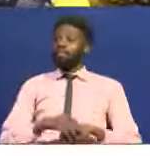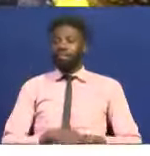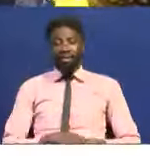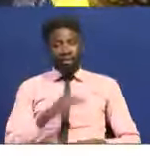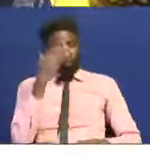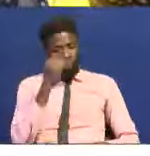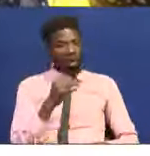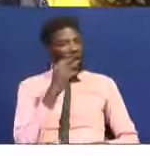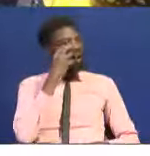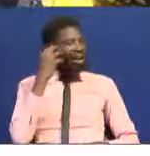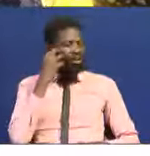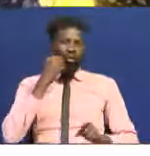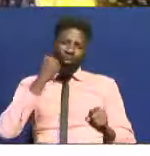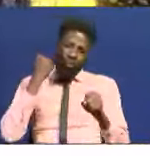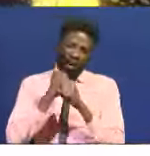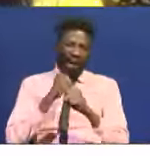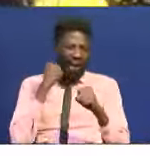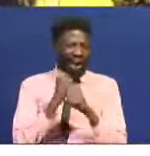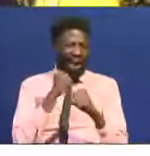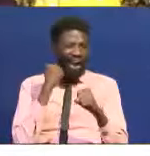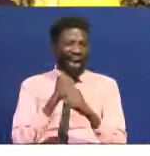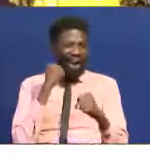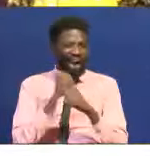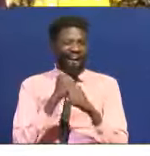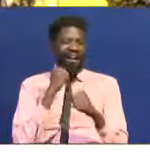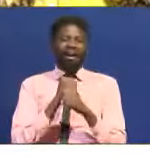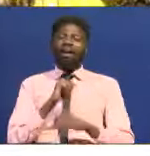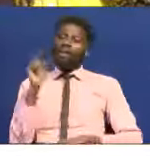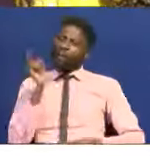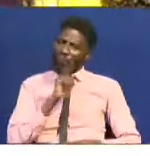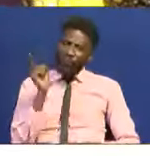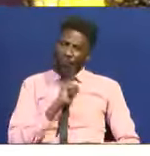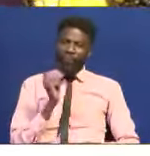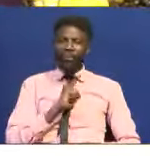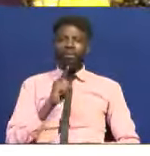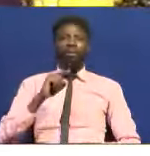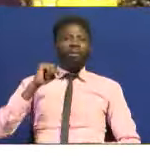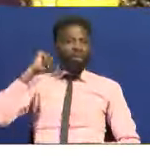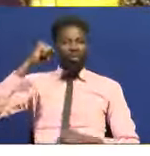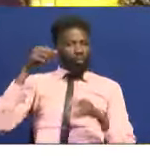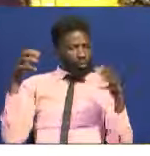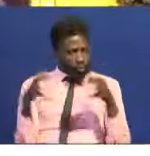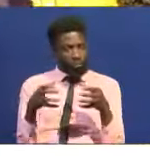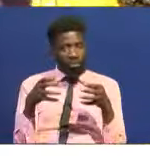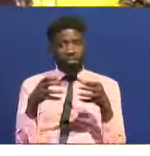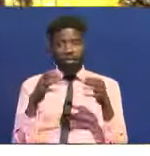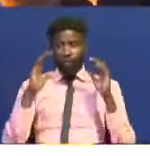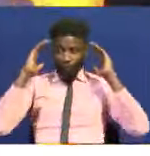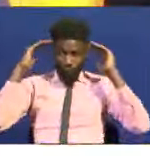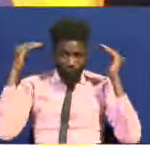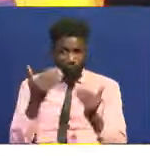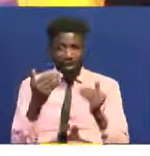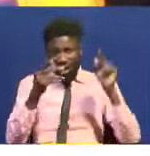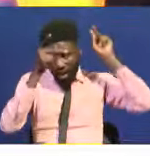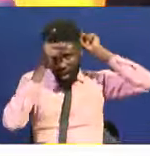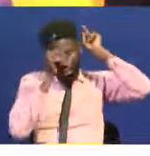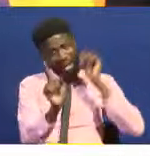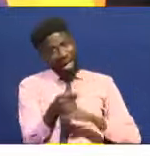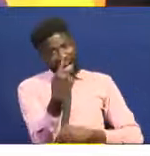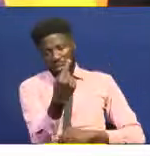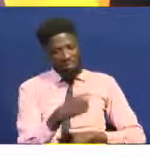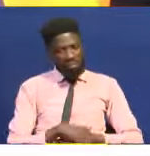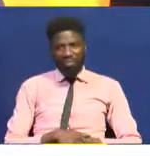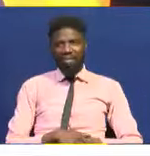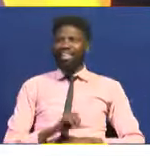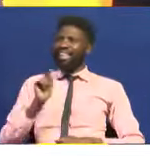amefanya kazi muhimu kwa chama, si Kakamega peke yake, lakini Kenya nzima. Mimi